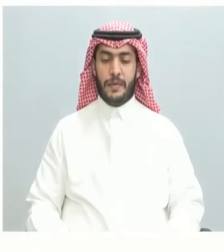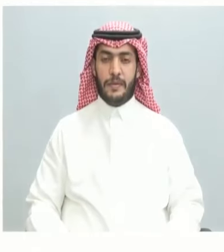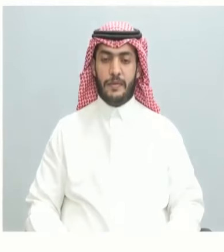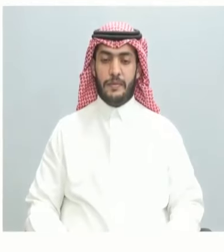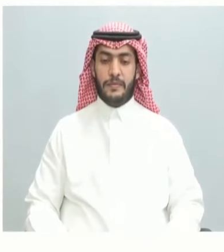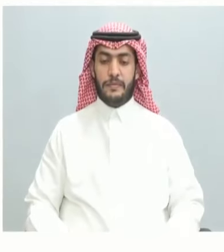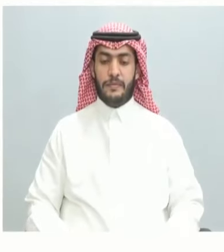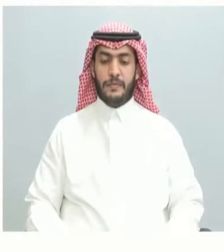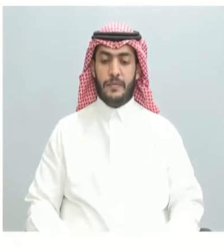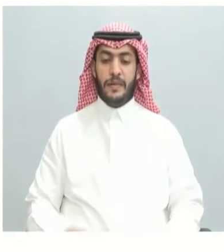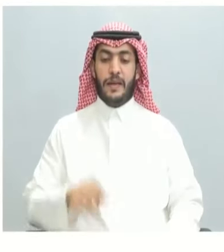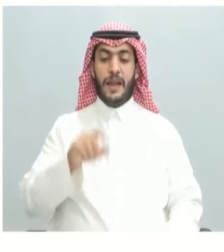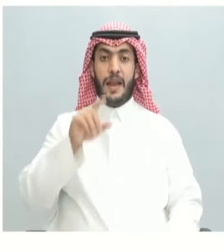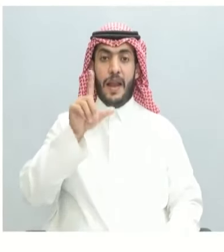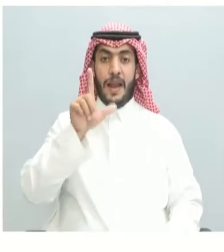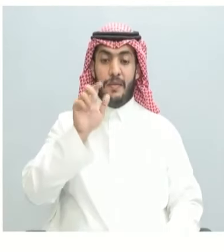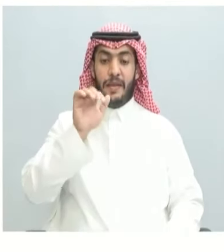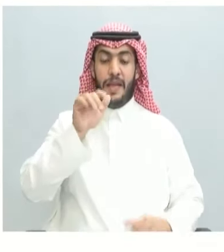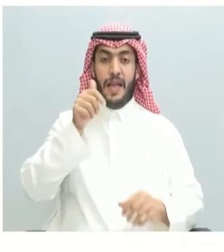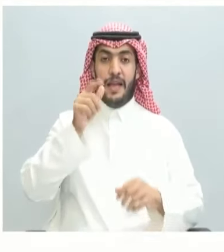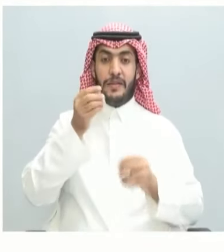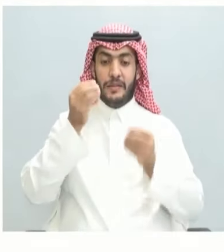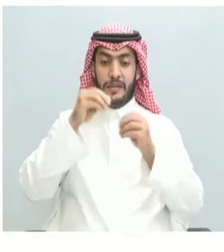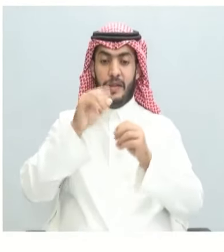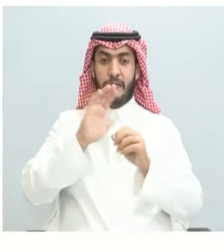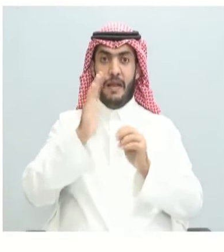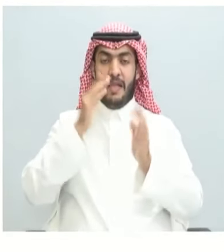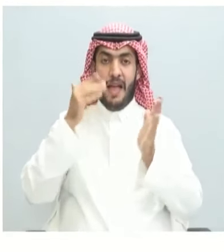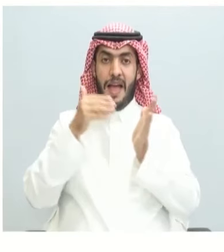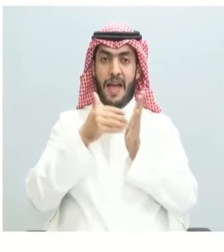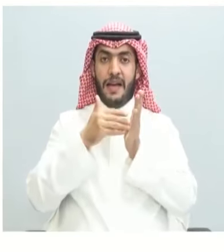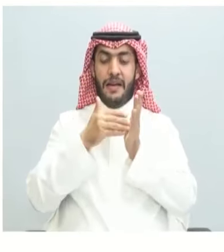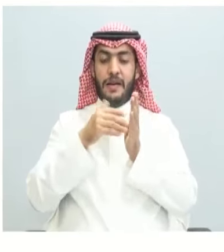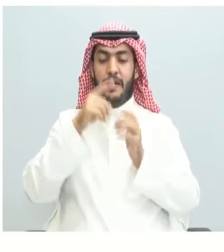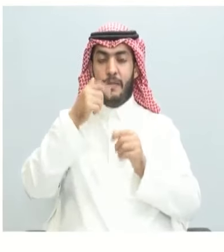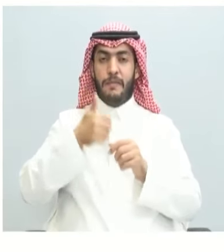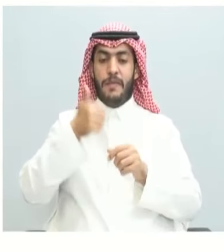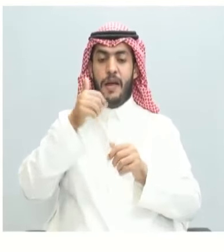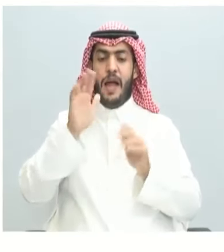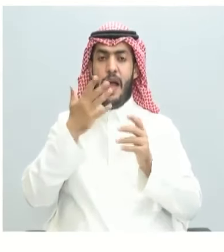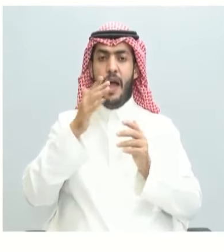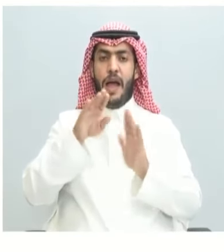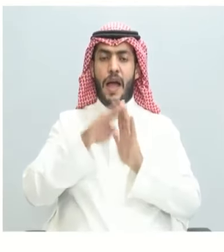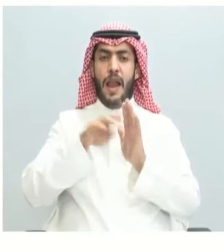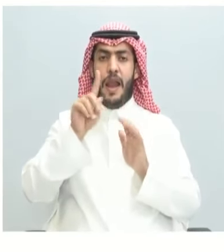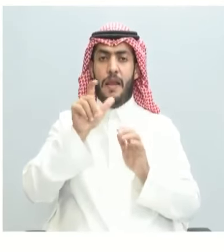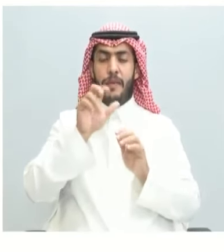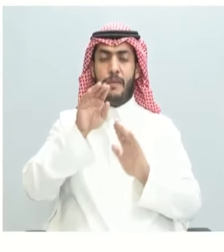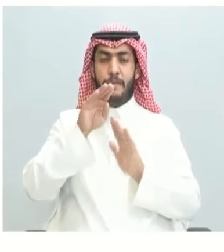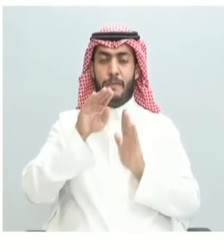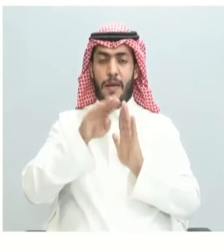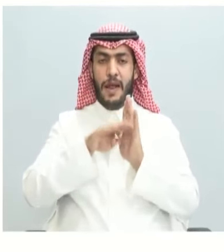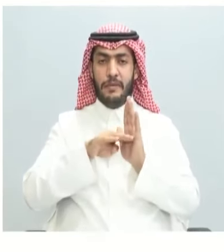باونس فلبينه ارتد اذا كنت في عند الحافه اين يمكن العثور عليها في اي فئه من اللبنات